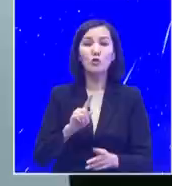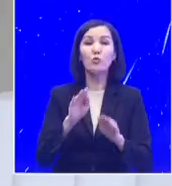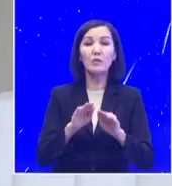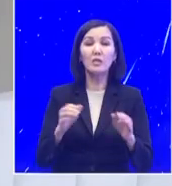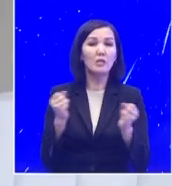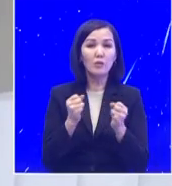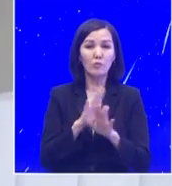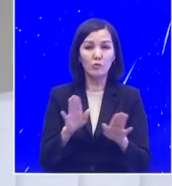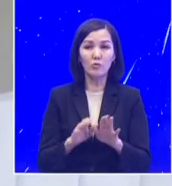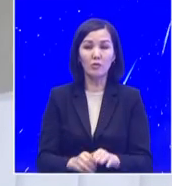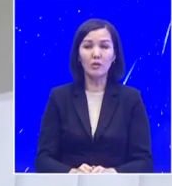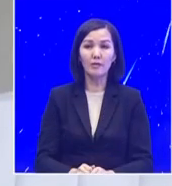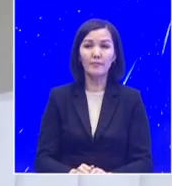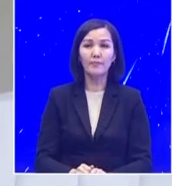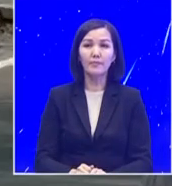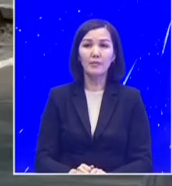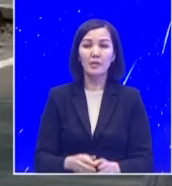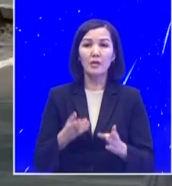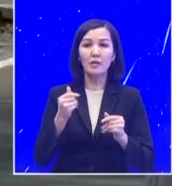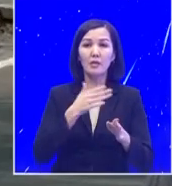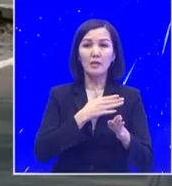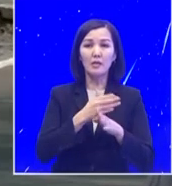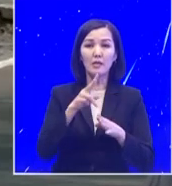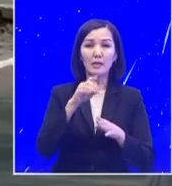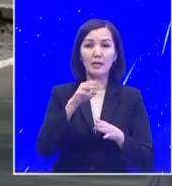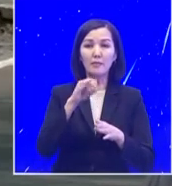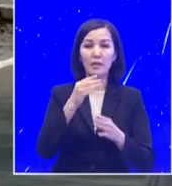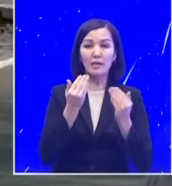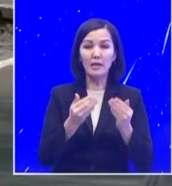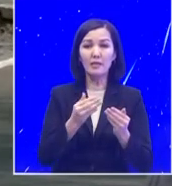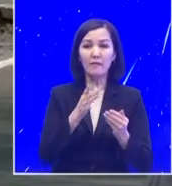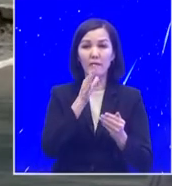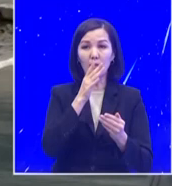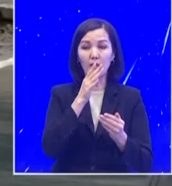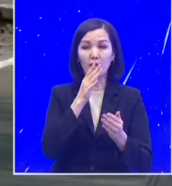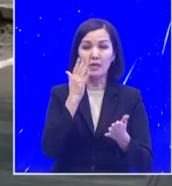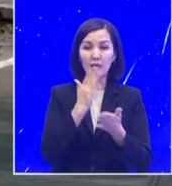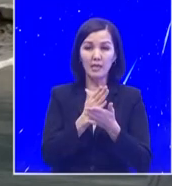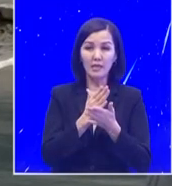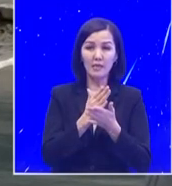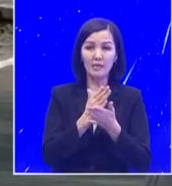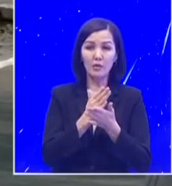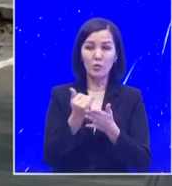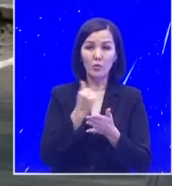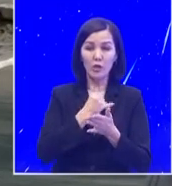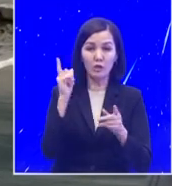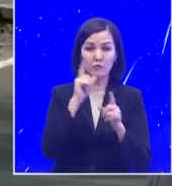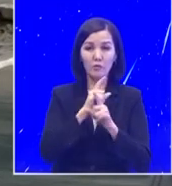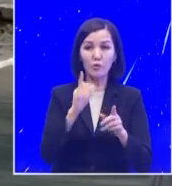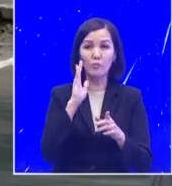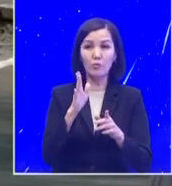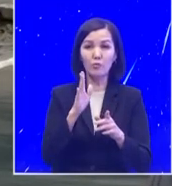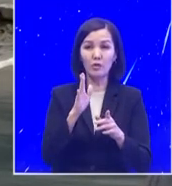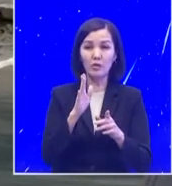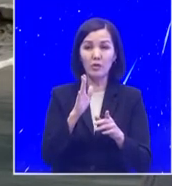главное, не мерзли сейчас. Тот израсходованный лимит, который на данный момент находится в нашей школе, он будет